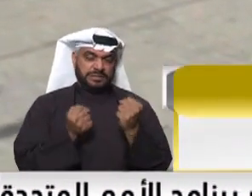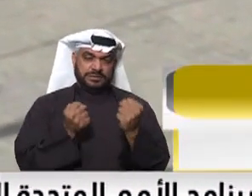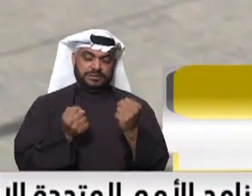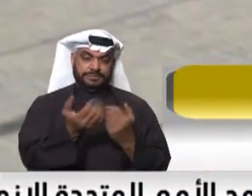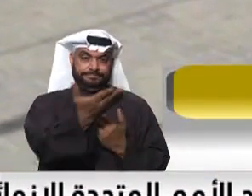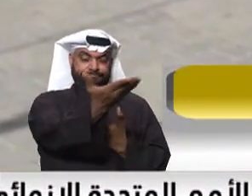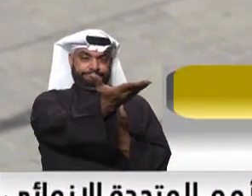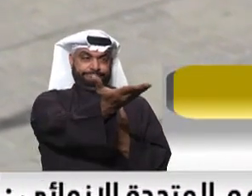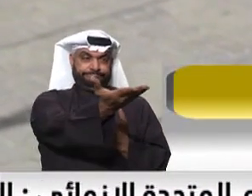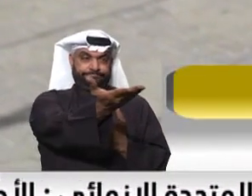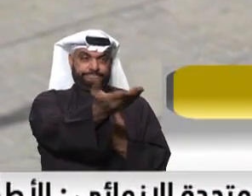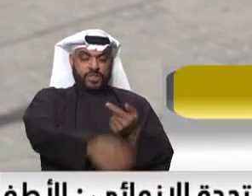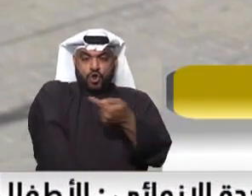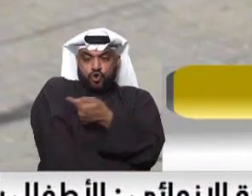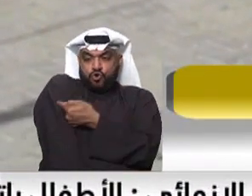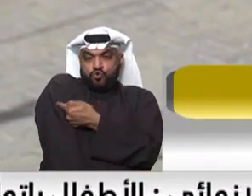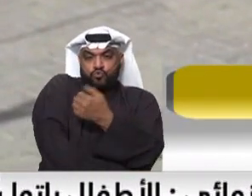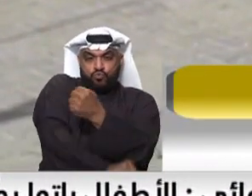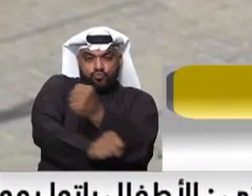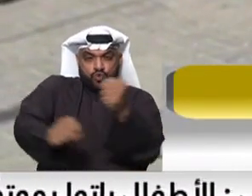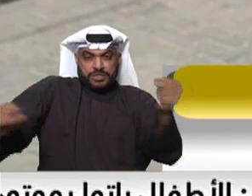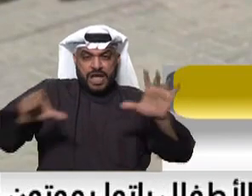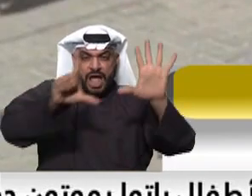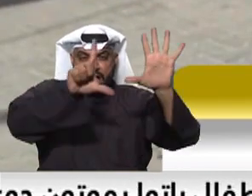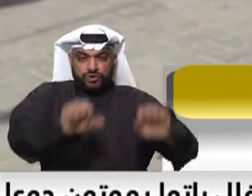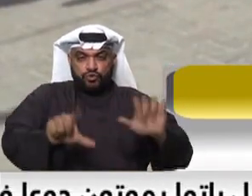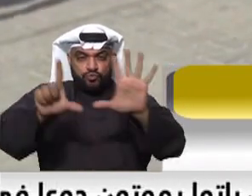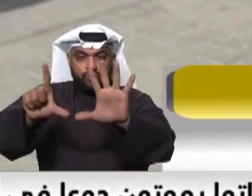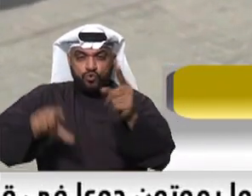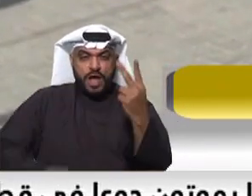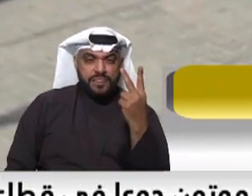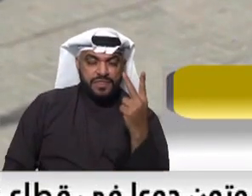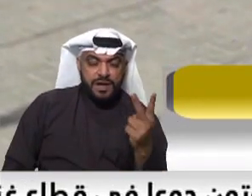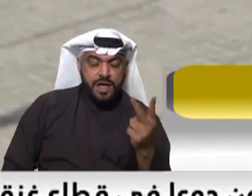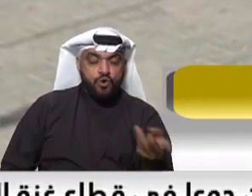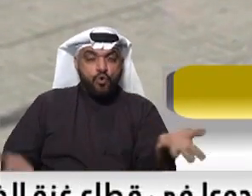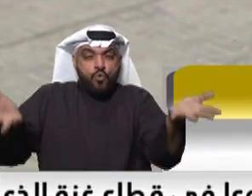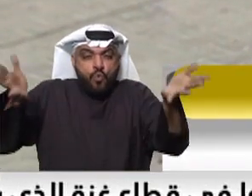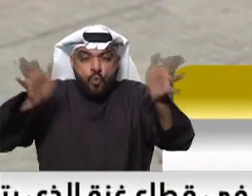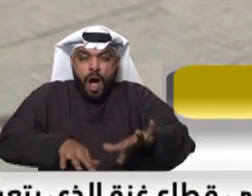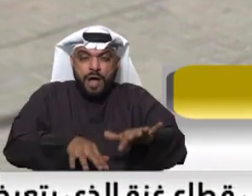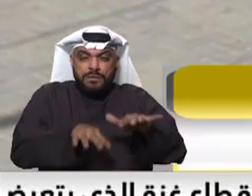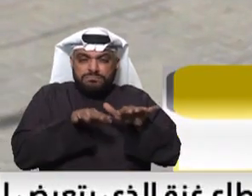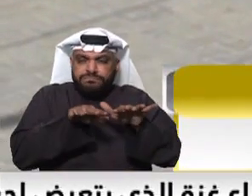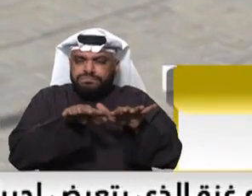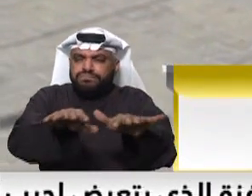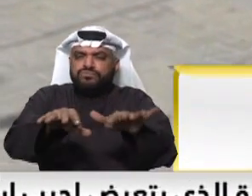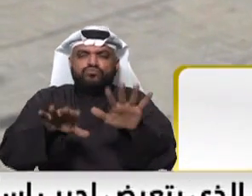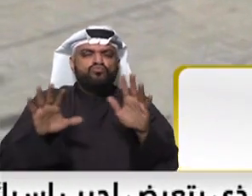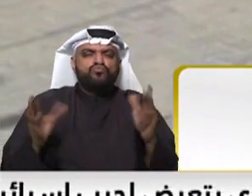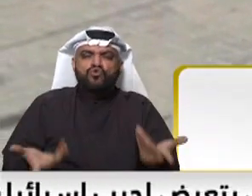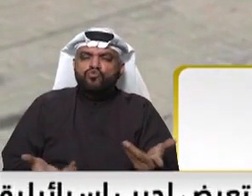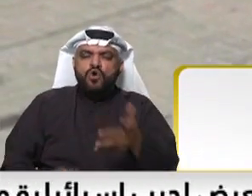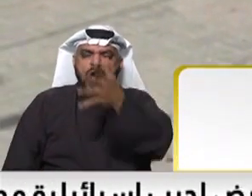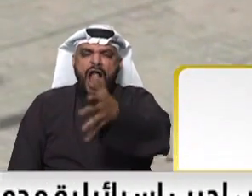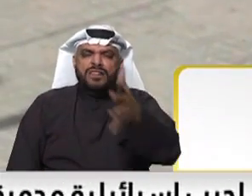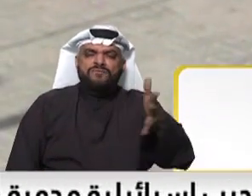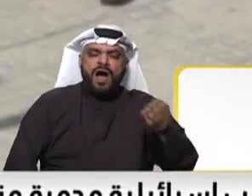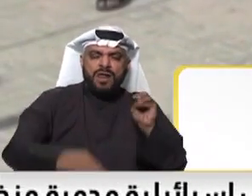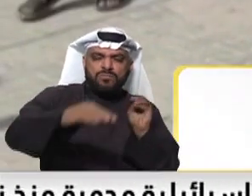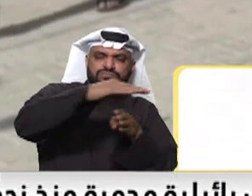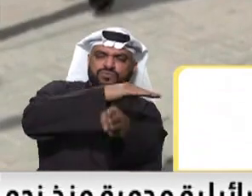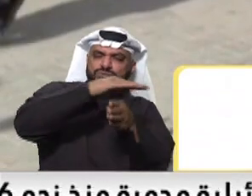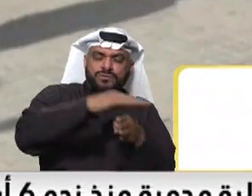شهدت هذه المستشفيات خلال الاسبوعين الماضيين عددا كبيرا من حالات سوء التغذيه الحاد للاسف